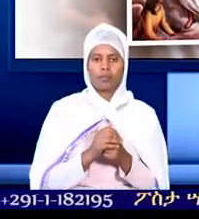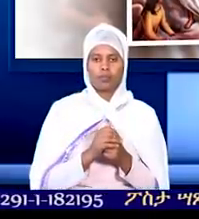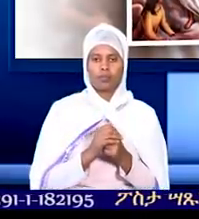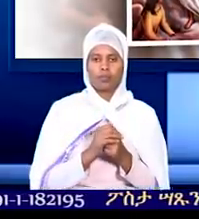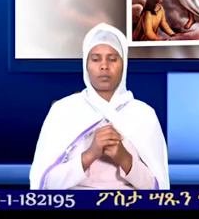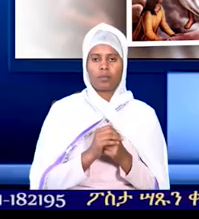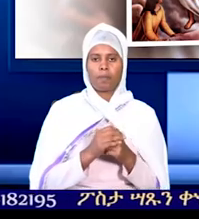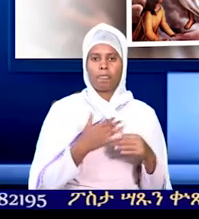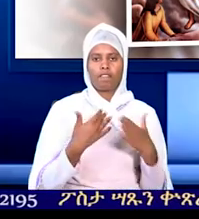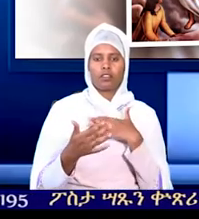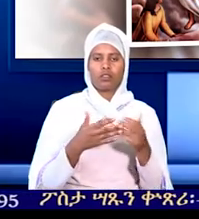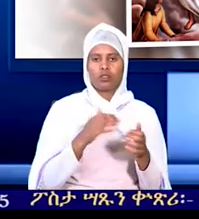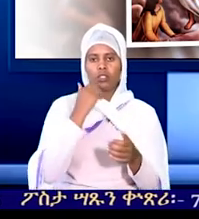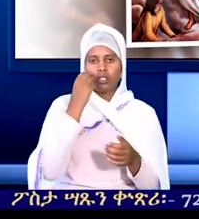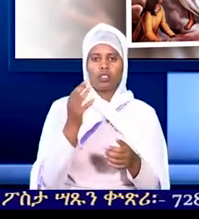ኣዳም